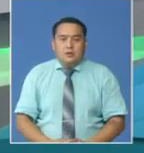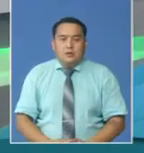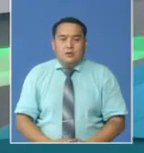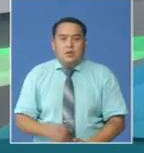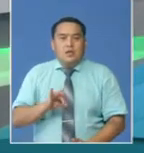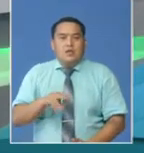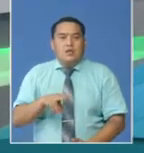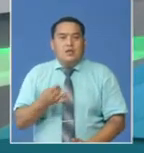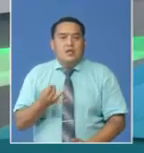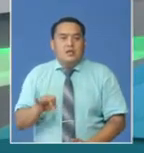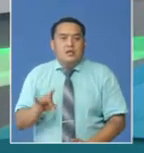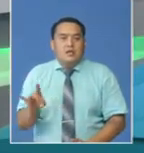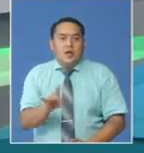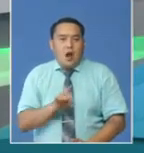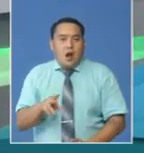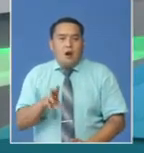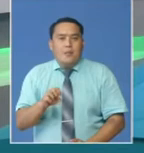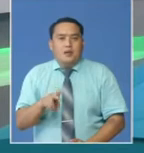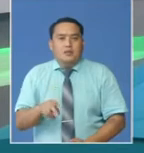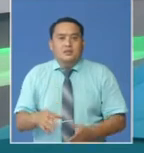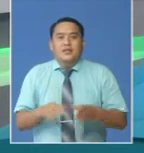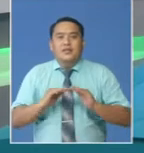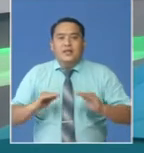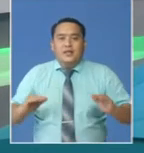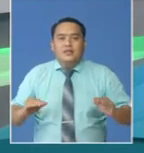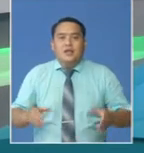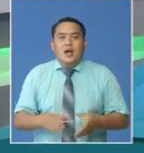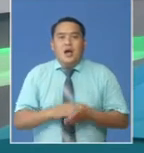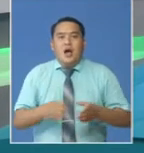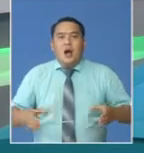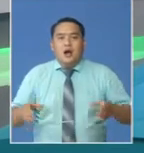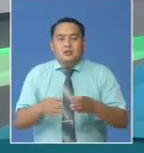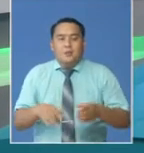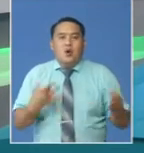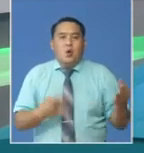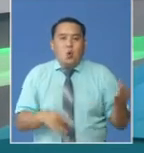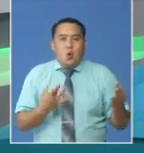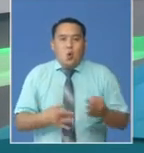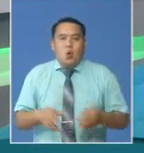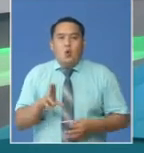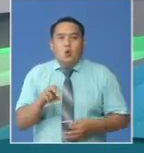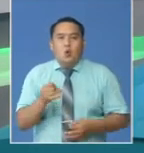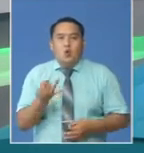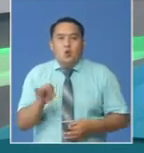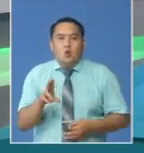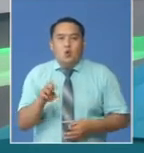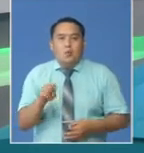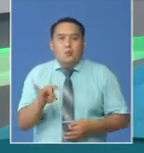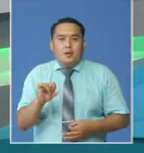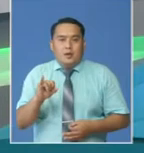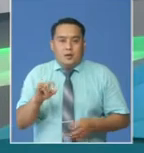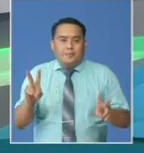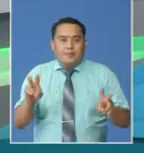В Ильинском районе в селе Байсерке создан детский ансамбль домбристов Ки-ДБР. Руководитель проекта Каламкас Бексултанова